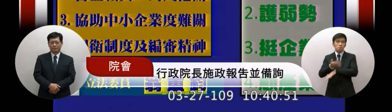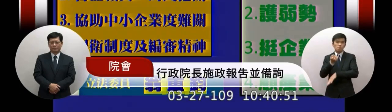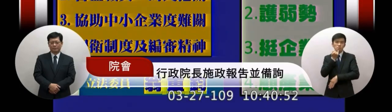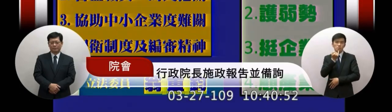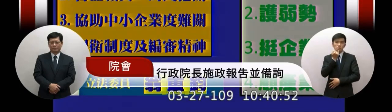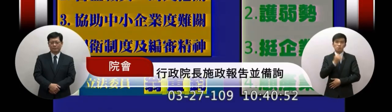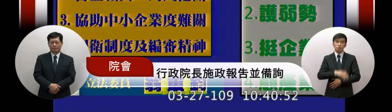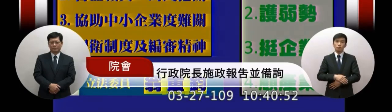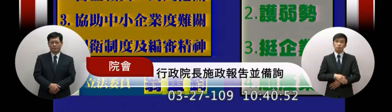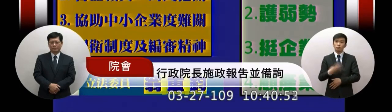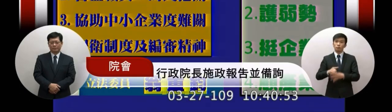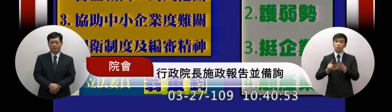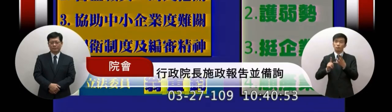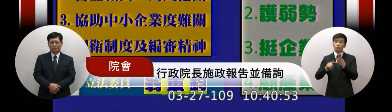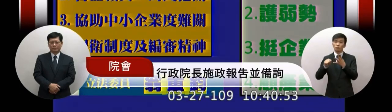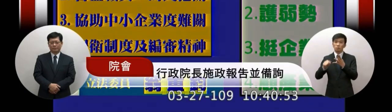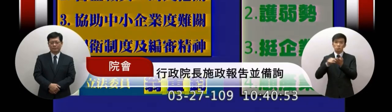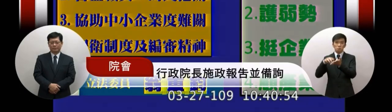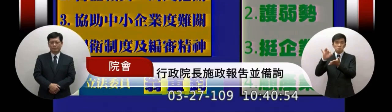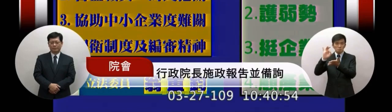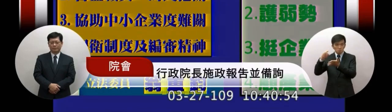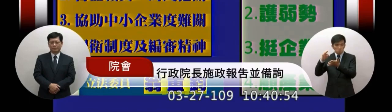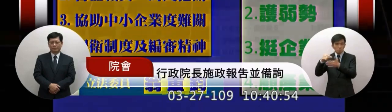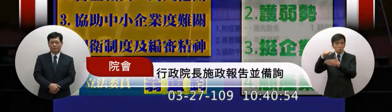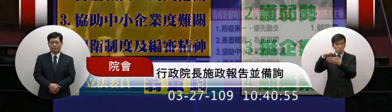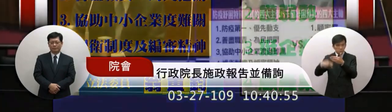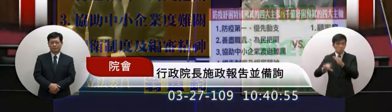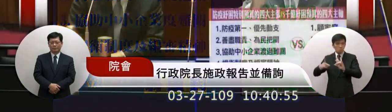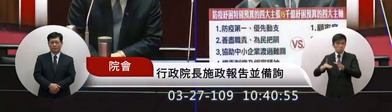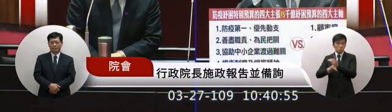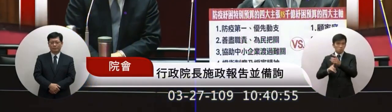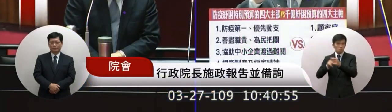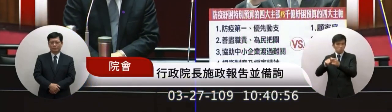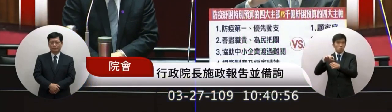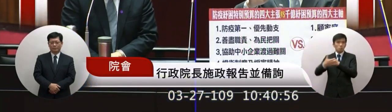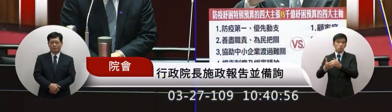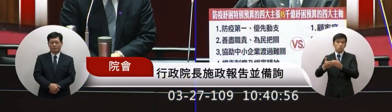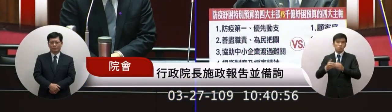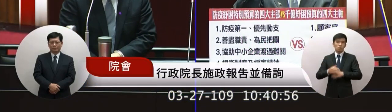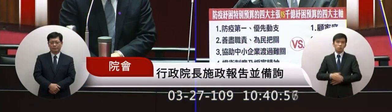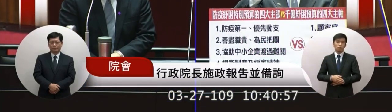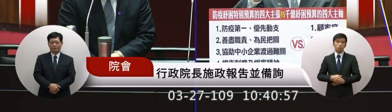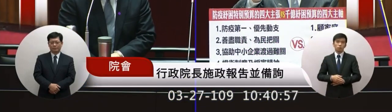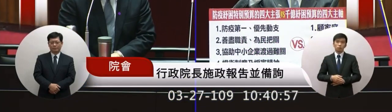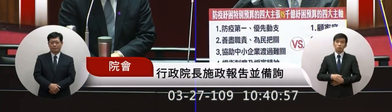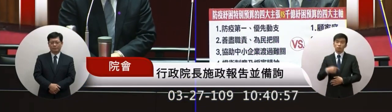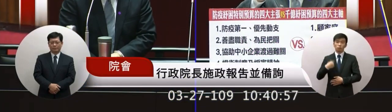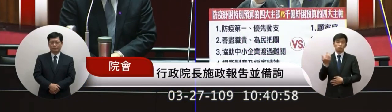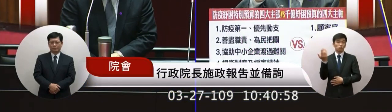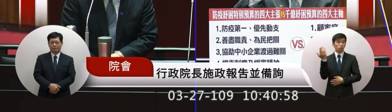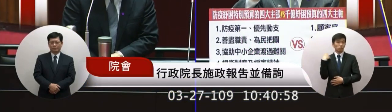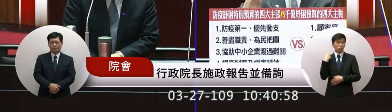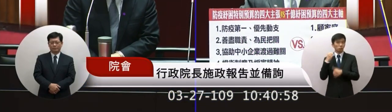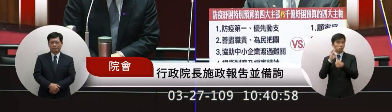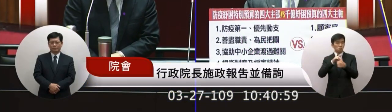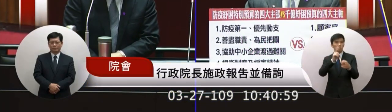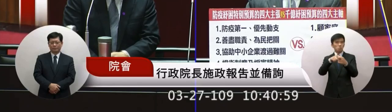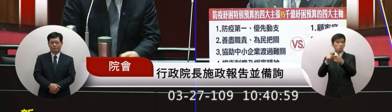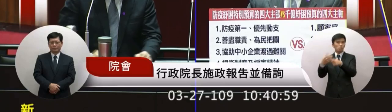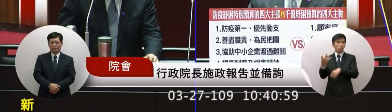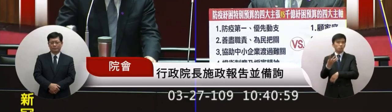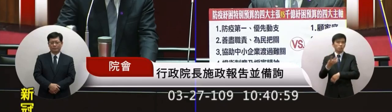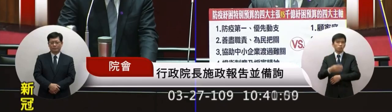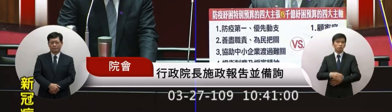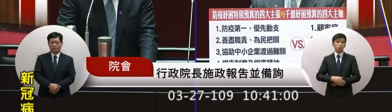捍卫预算的制度跟编审的精神，这大概就是我特别医生来头底所提起的四大重